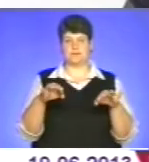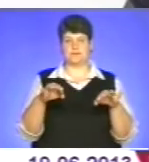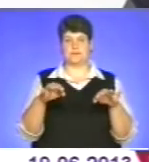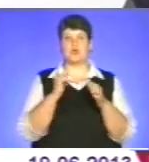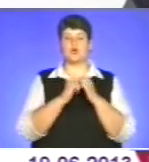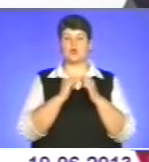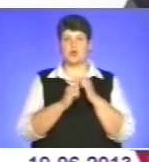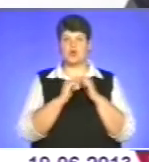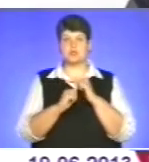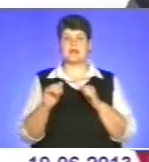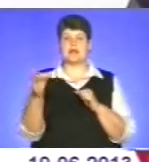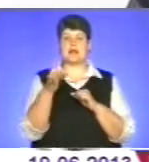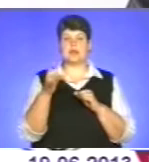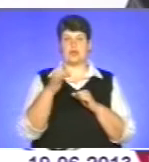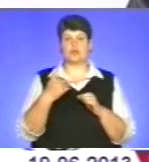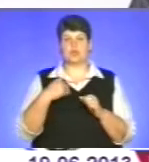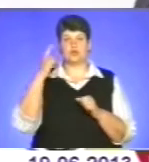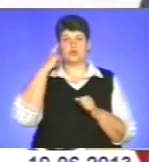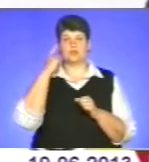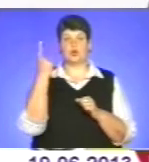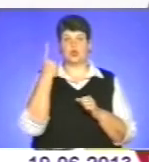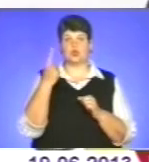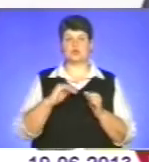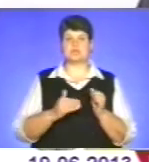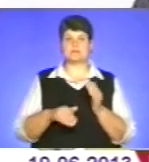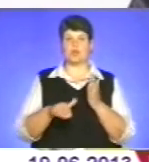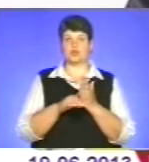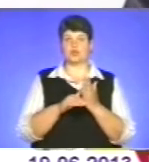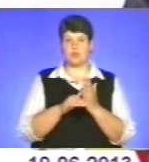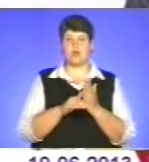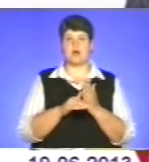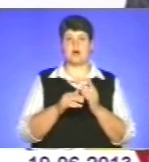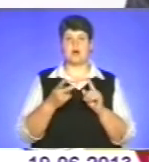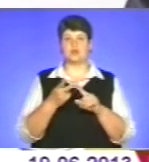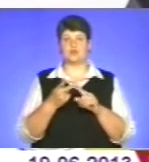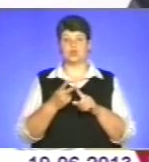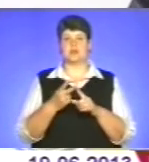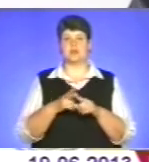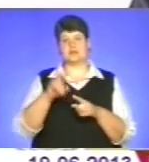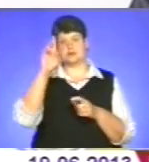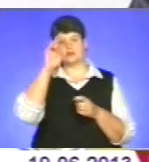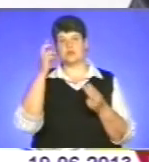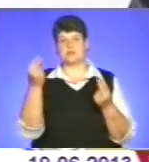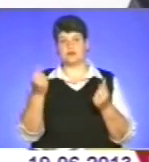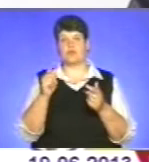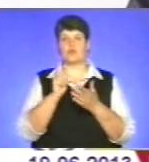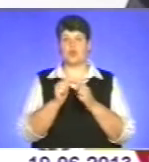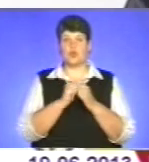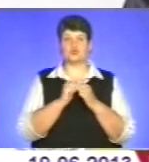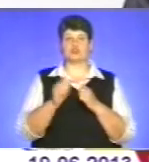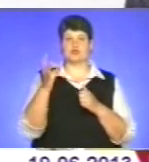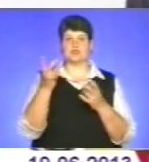район, думаю, одну за спонсорську допомогу, а другу надати в бюджеті, щоб хоча б в кожному районі ми купили